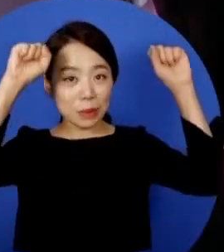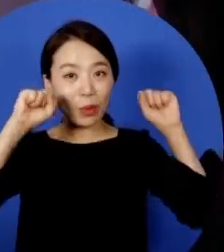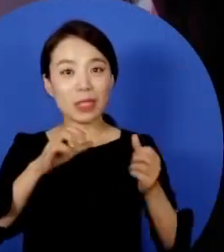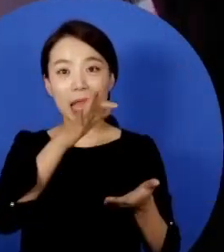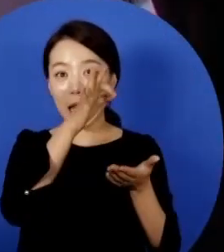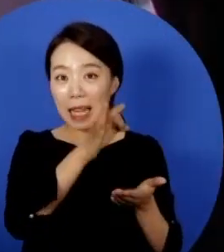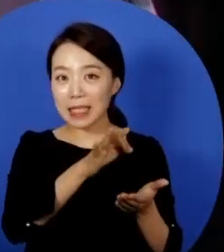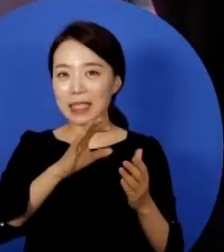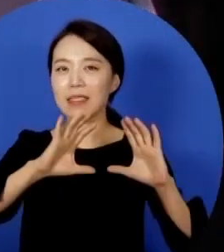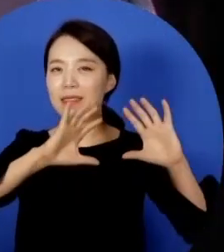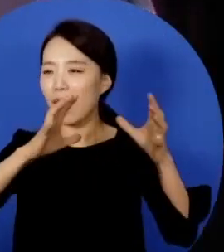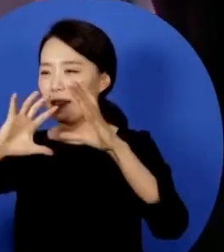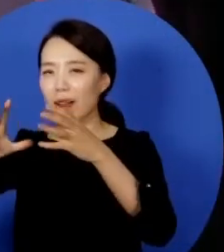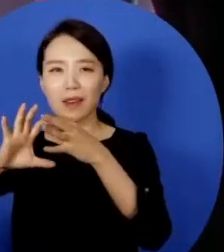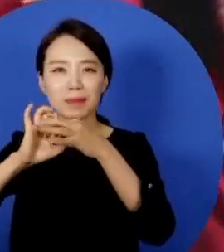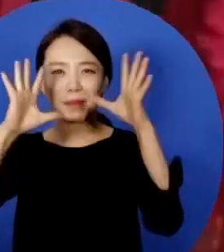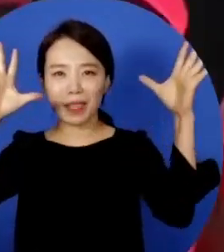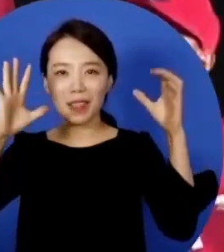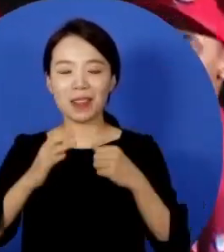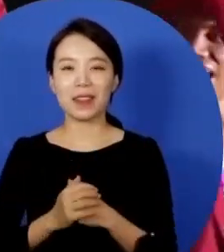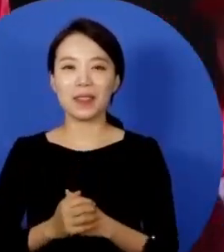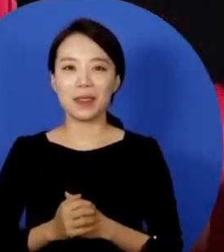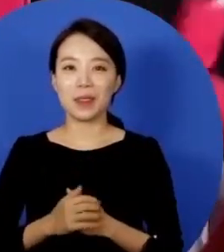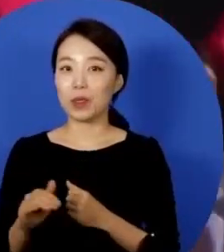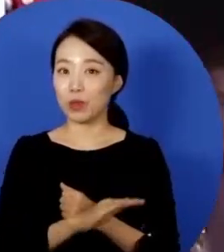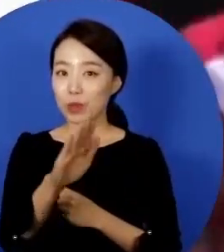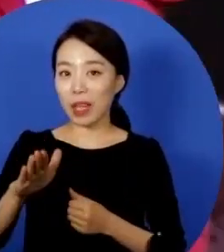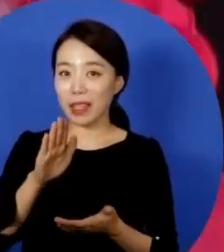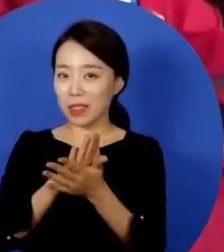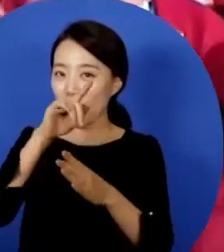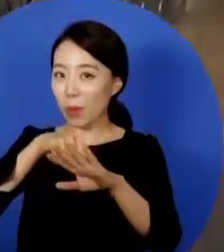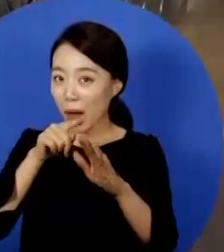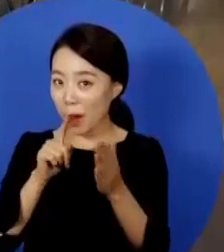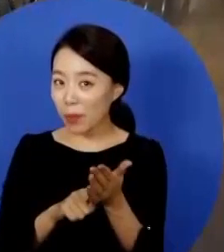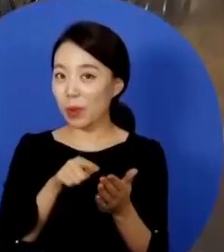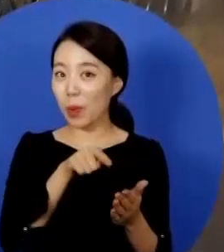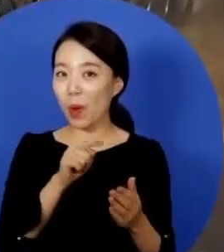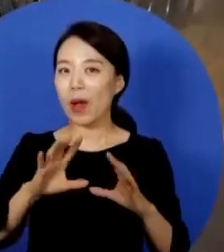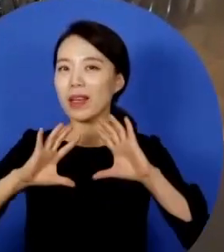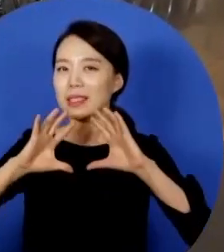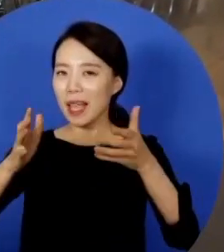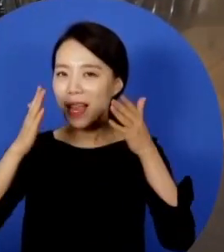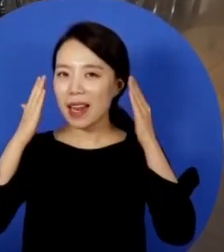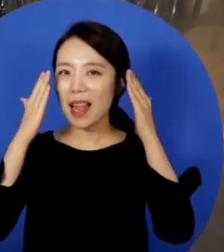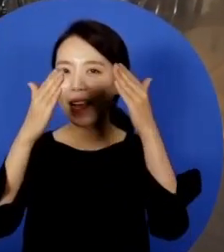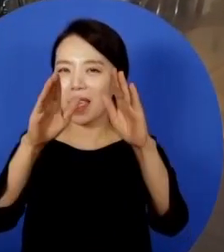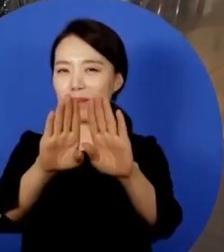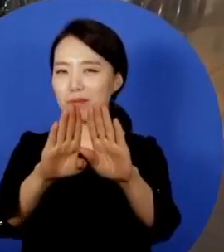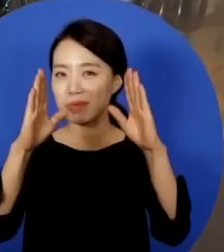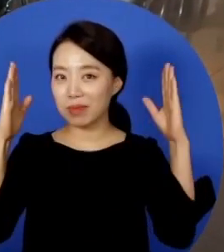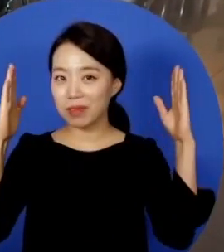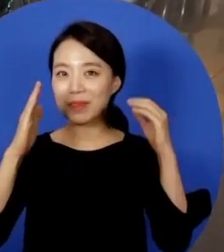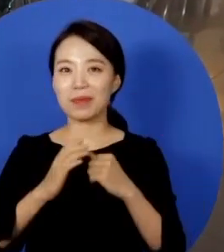스포츠의 가치는 국경을 초월합니다. 우리의 열정 역시 세계를 향해 뻗어